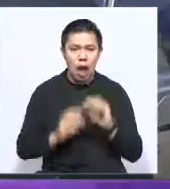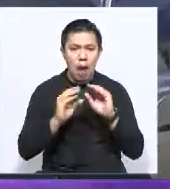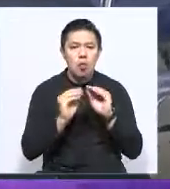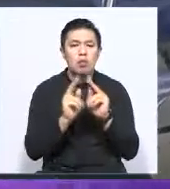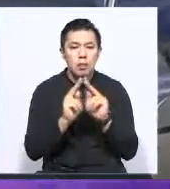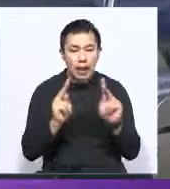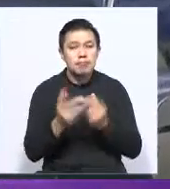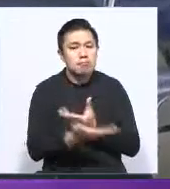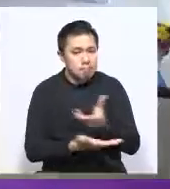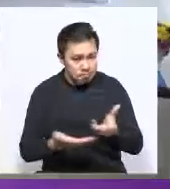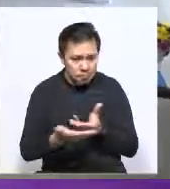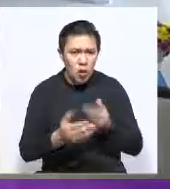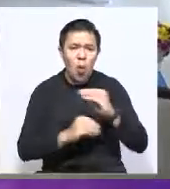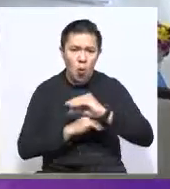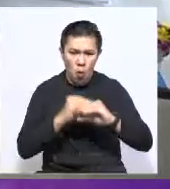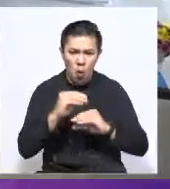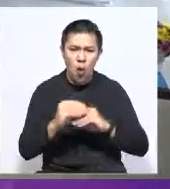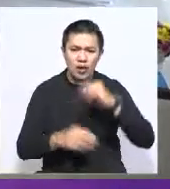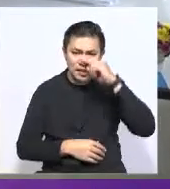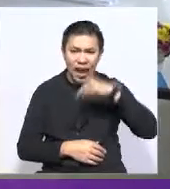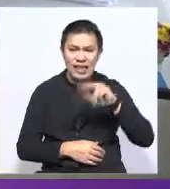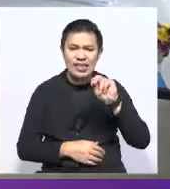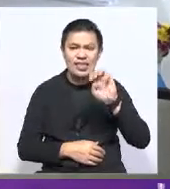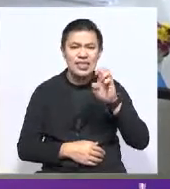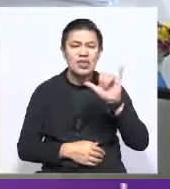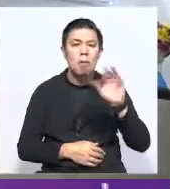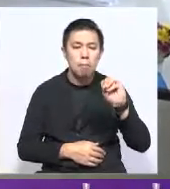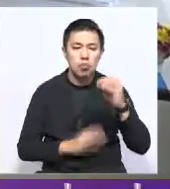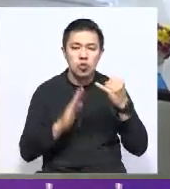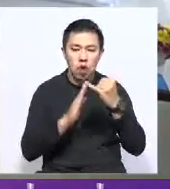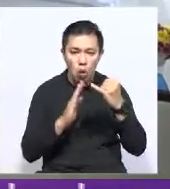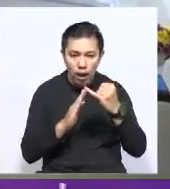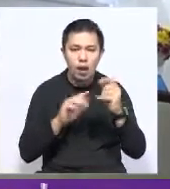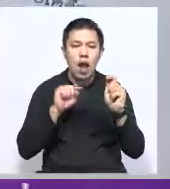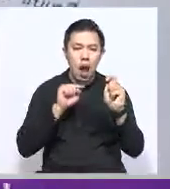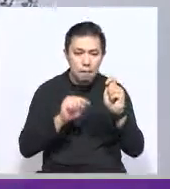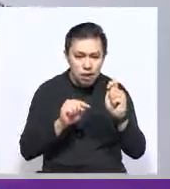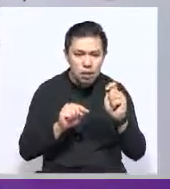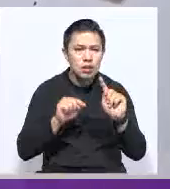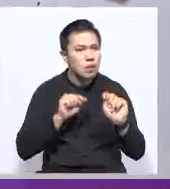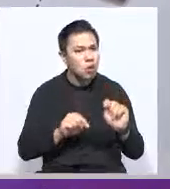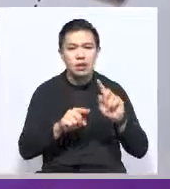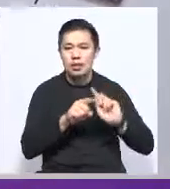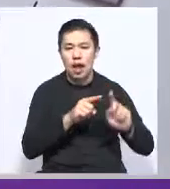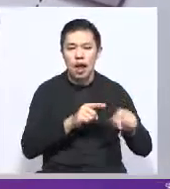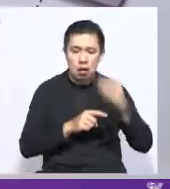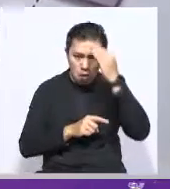เคลื่อนการพัฒนาประเทศตามโครงการไทยนิยมยั่งยืนระดับจังหวัดระดับอำเภอและระดับตำบล